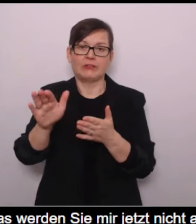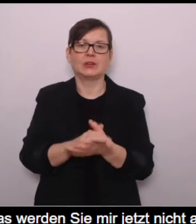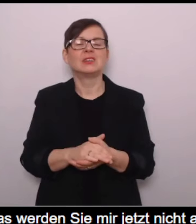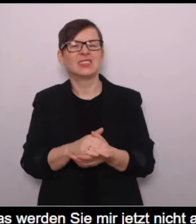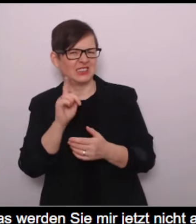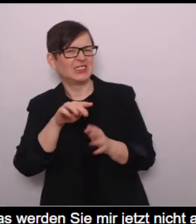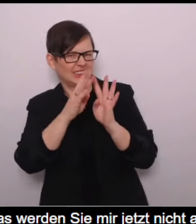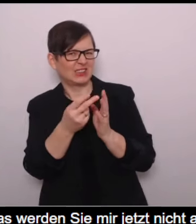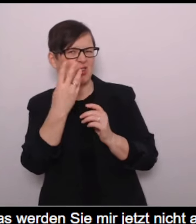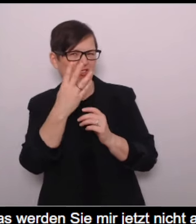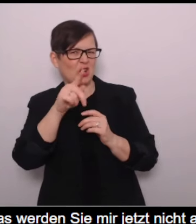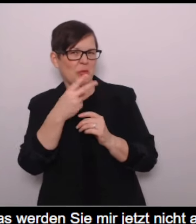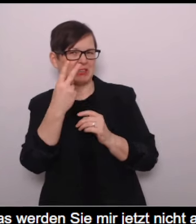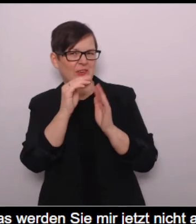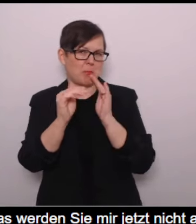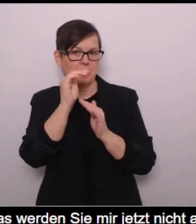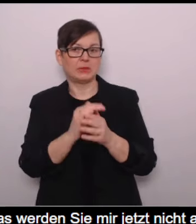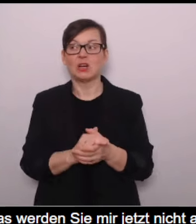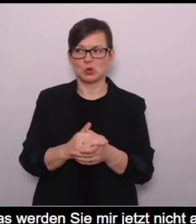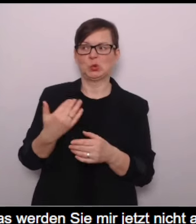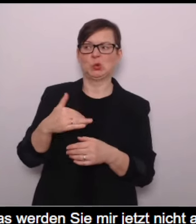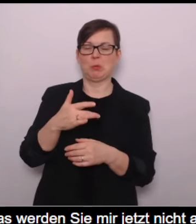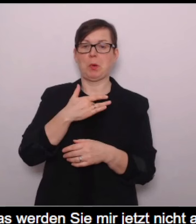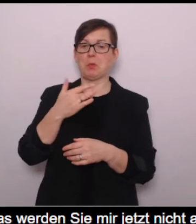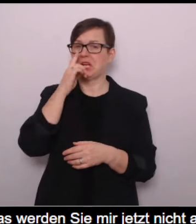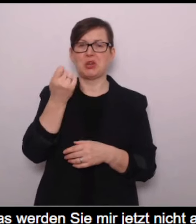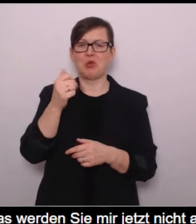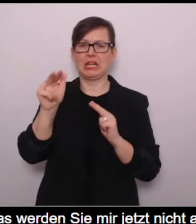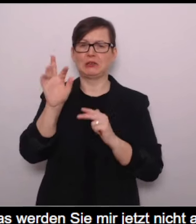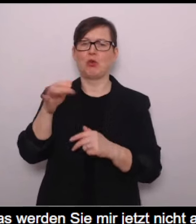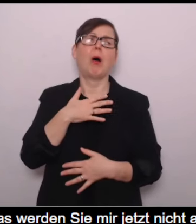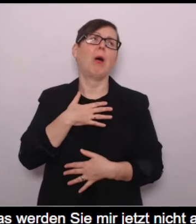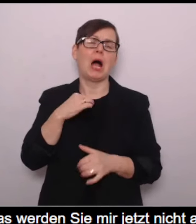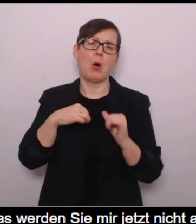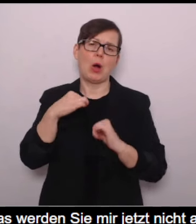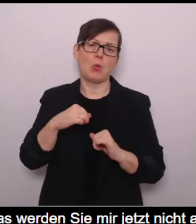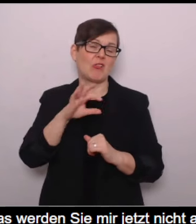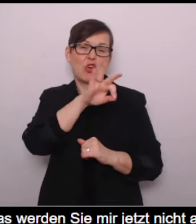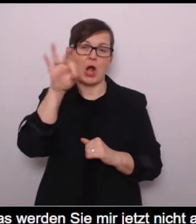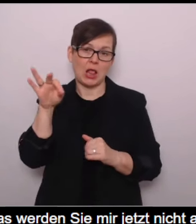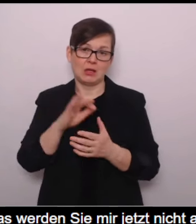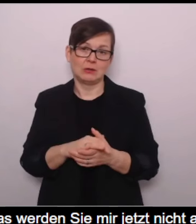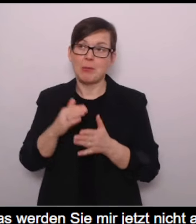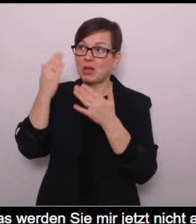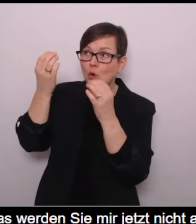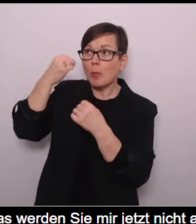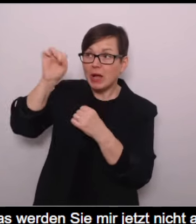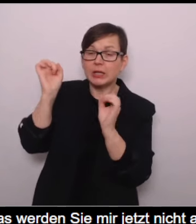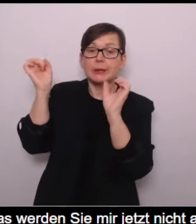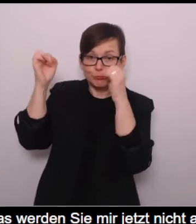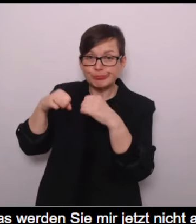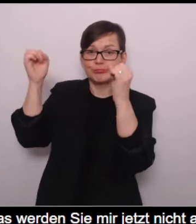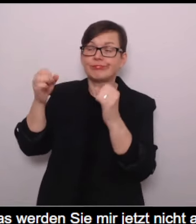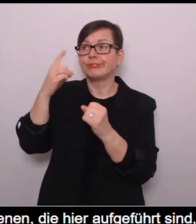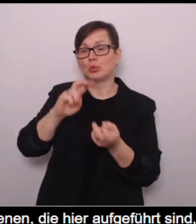man einfach sehen. Sonst wäre das relativ easy alles. Etwa 4,2 sogar. Ja, das ist schon Schmerz, nicht nur den